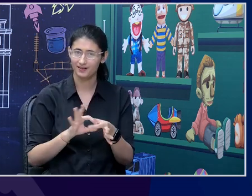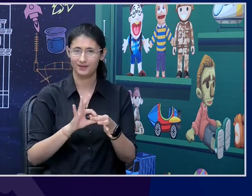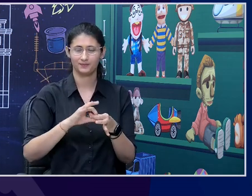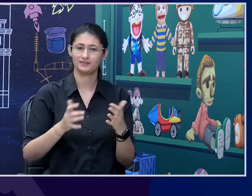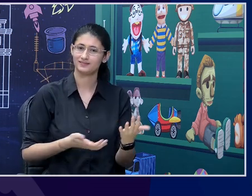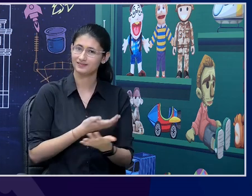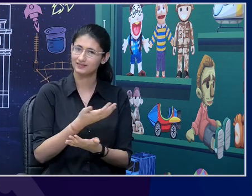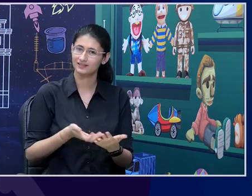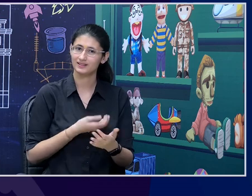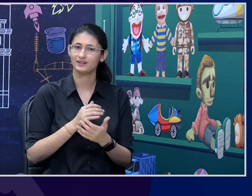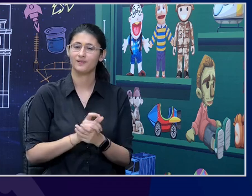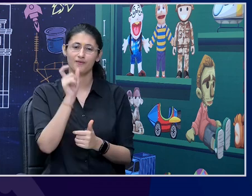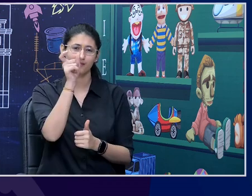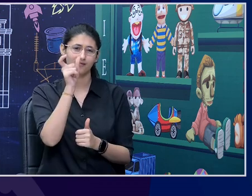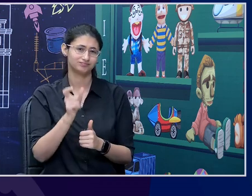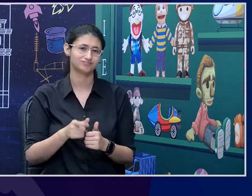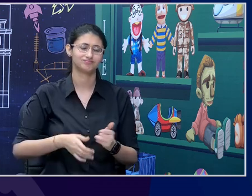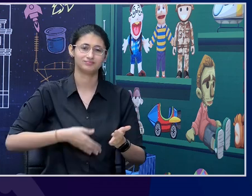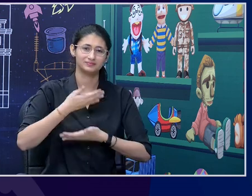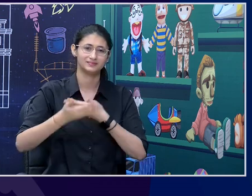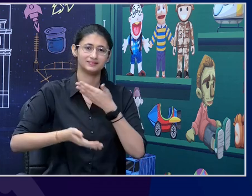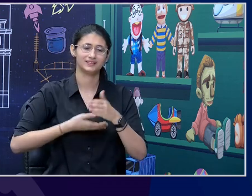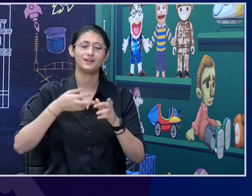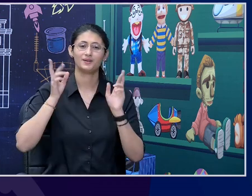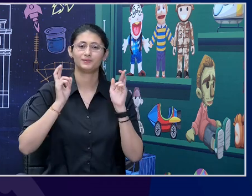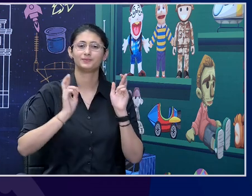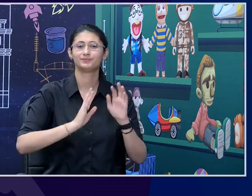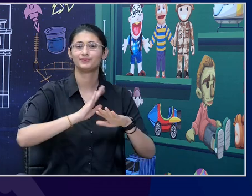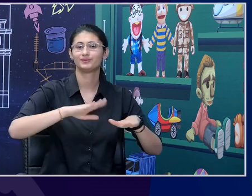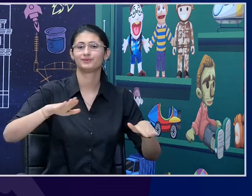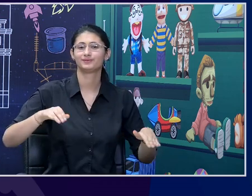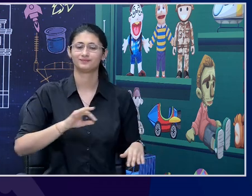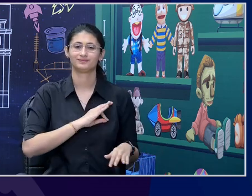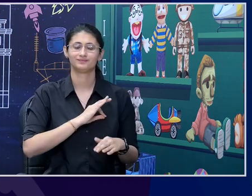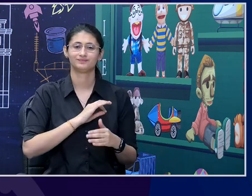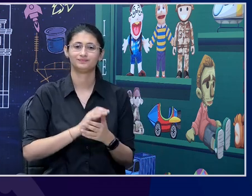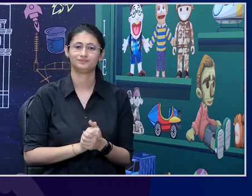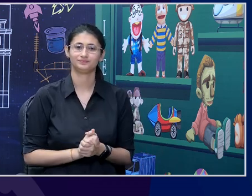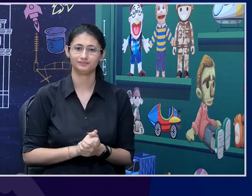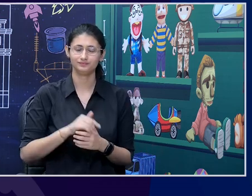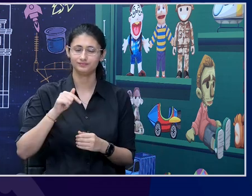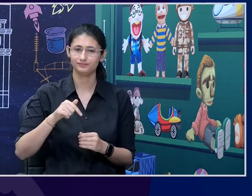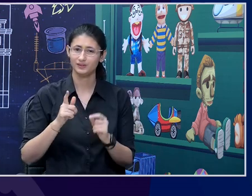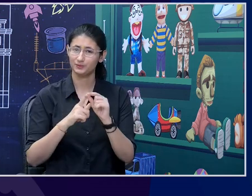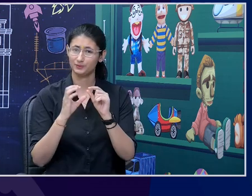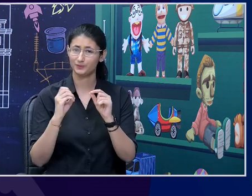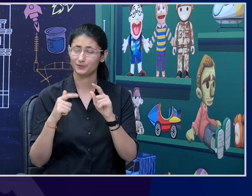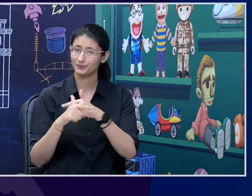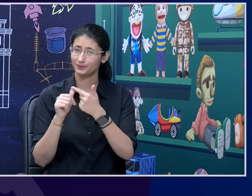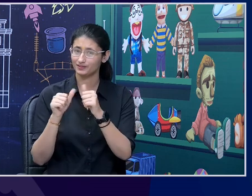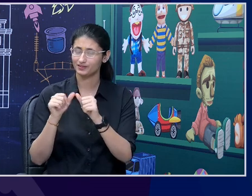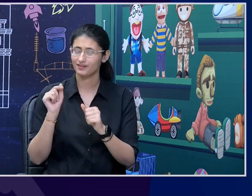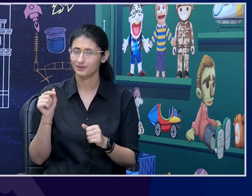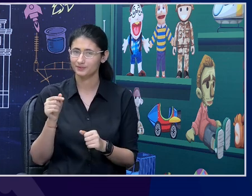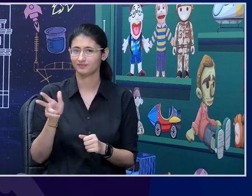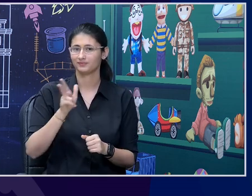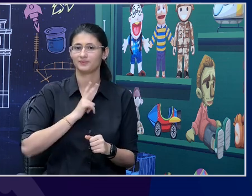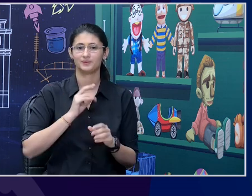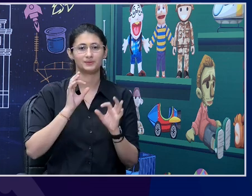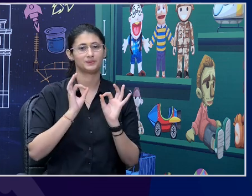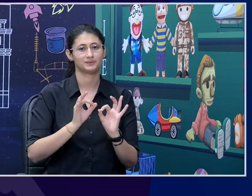उसका बहुत मजा आया होगा उठाया होगा पूजा जी आप यहां तक है आपने बात बॉल के जरिए बताने की कोशिश की की क्या पूरा पाठ है उसके लिए बहुत-बहुत